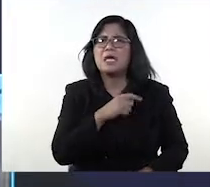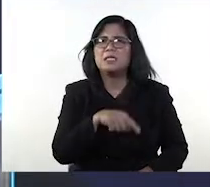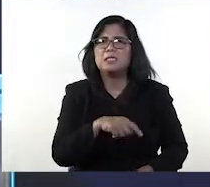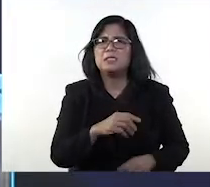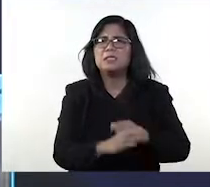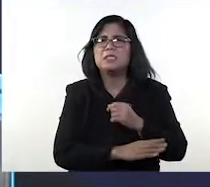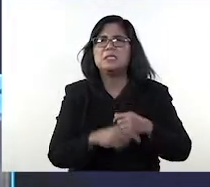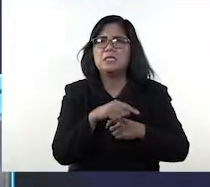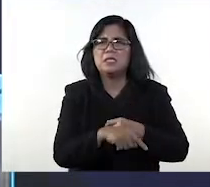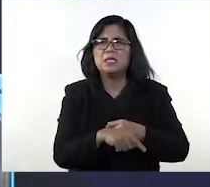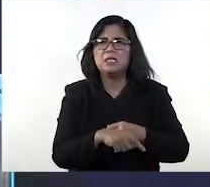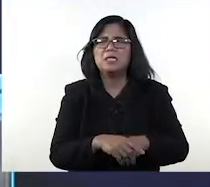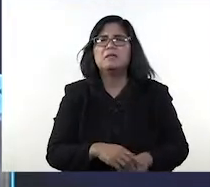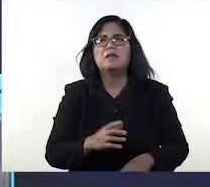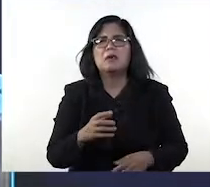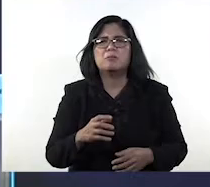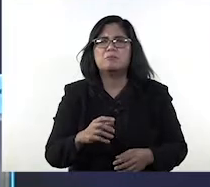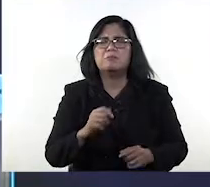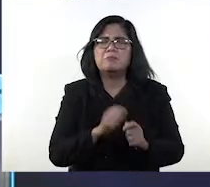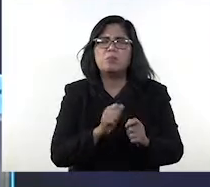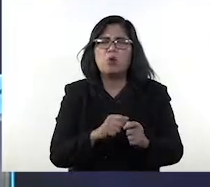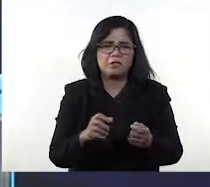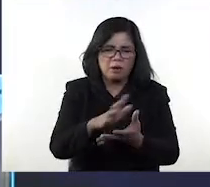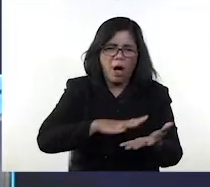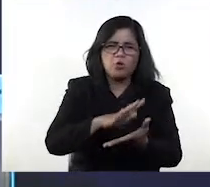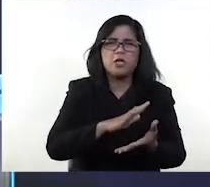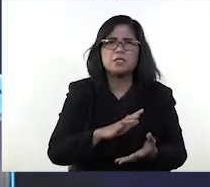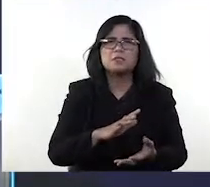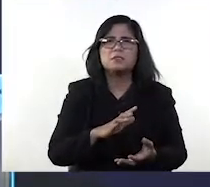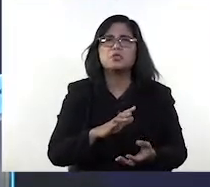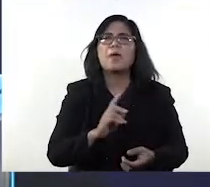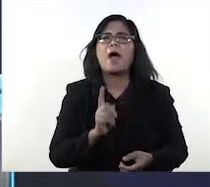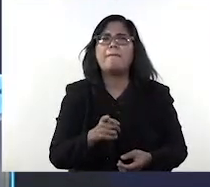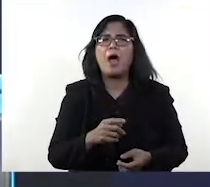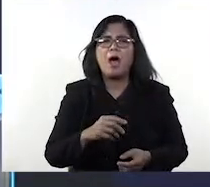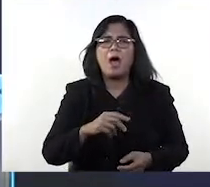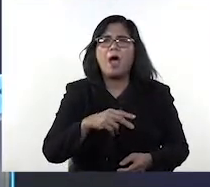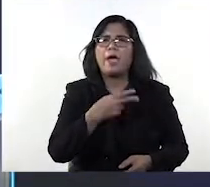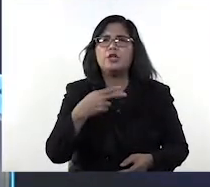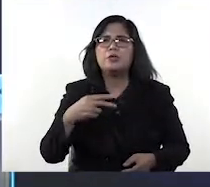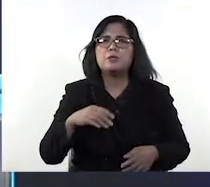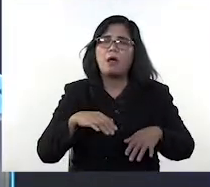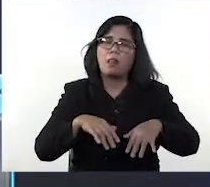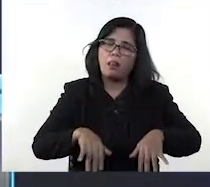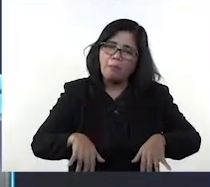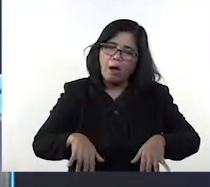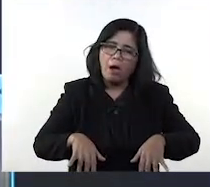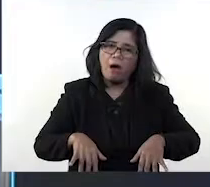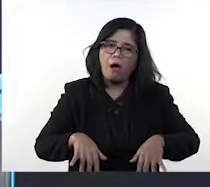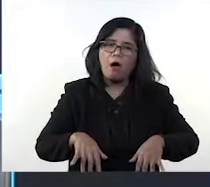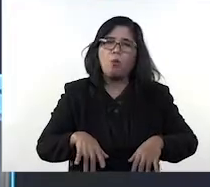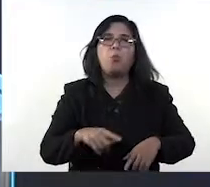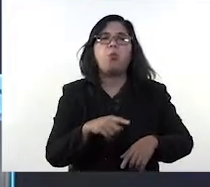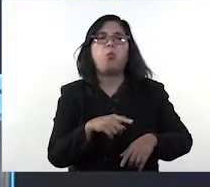kegaduhan Hai spindonesia lemah Hai dan kau Indonesia lemah Indonesia jadi pasar yang